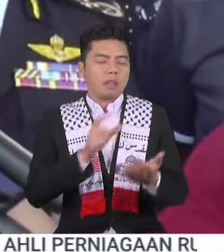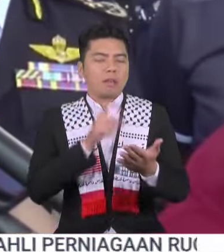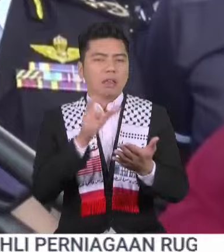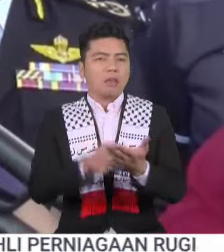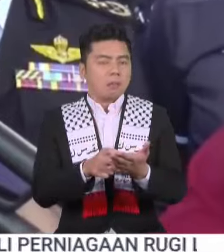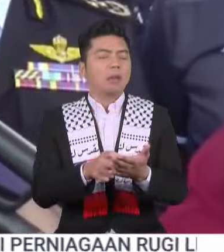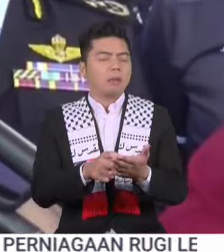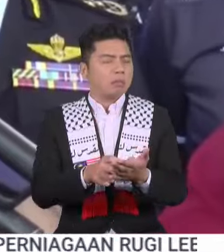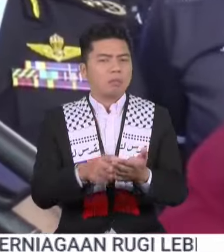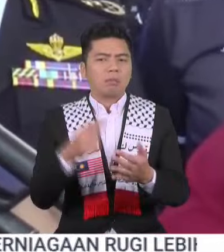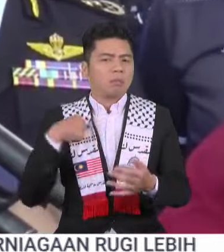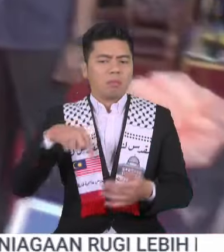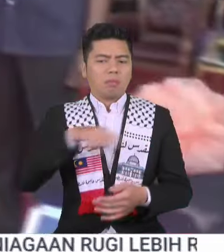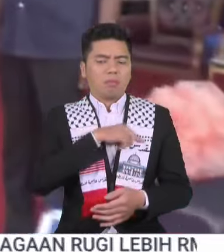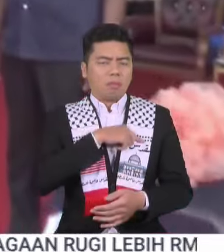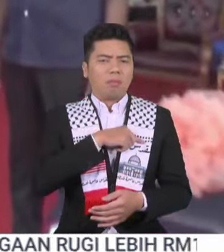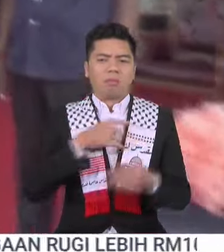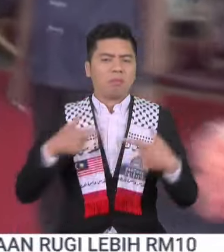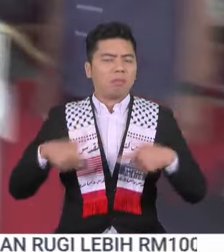tak ada apa-apa yang kita benarkan lagi.